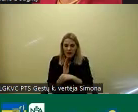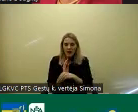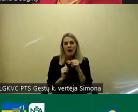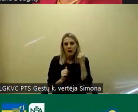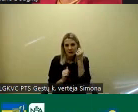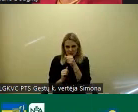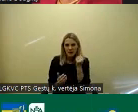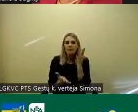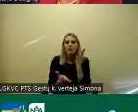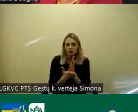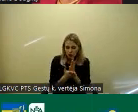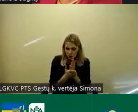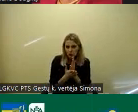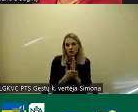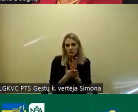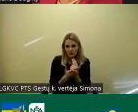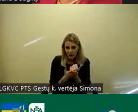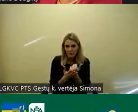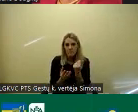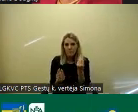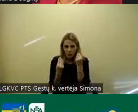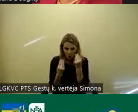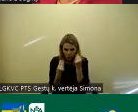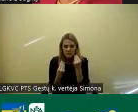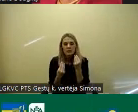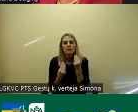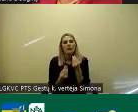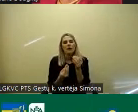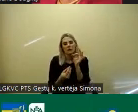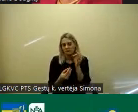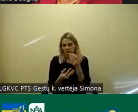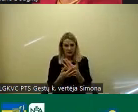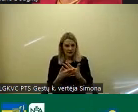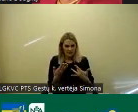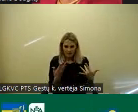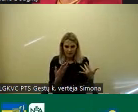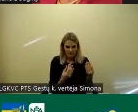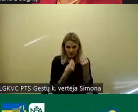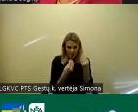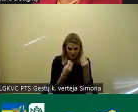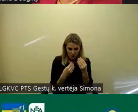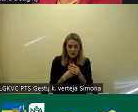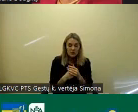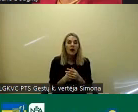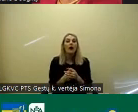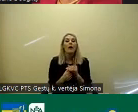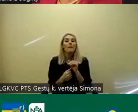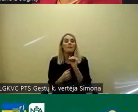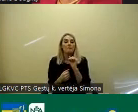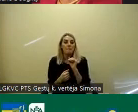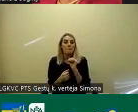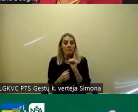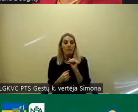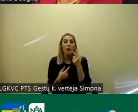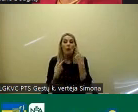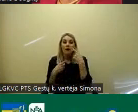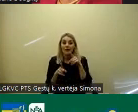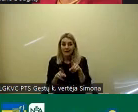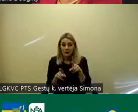aspektais paliečiamos ir įvairiuose dalykuose tai yra nagrinėjama. Na, o